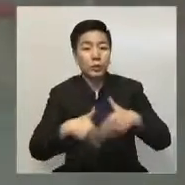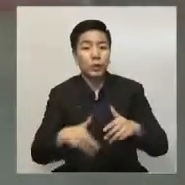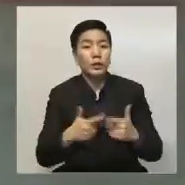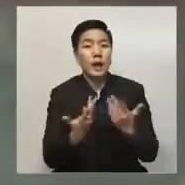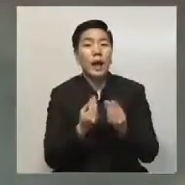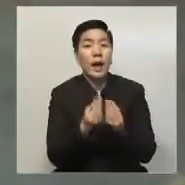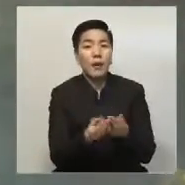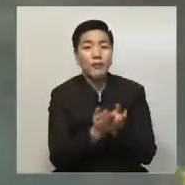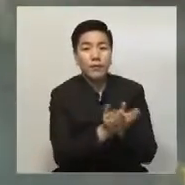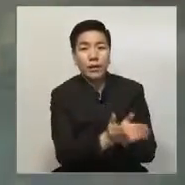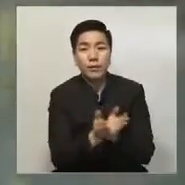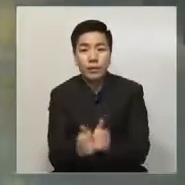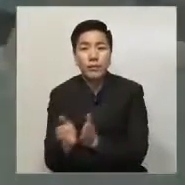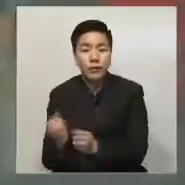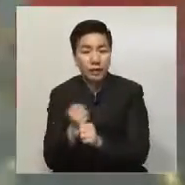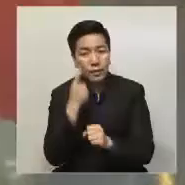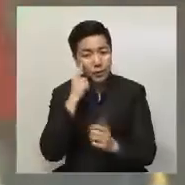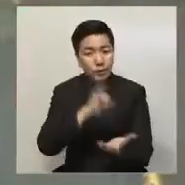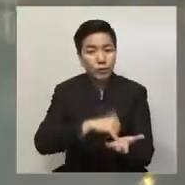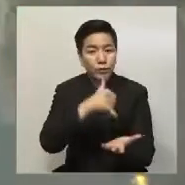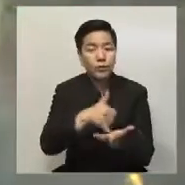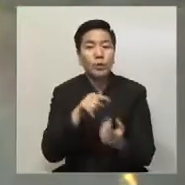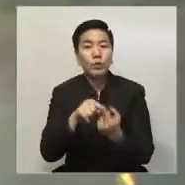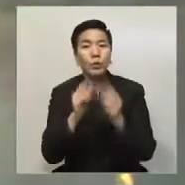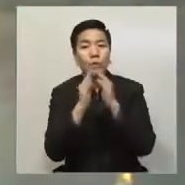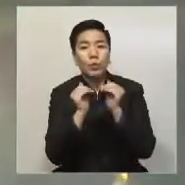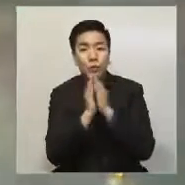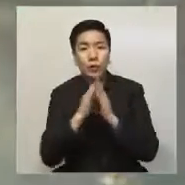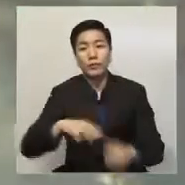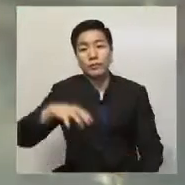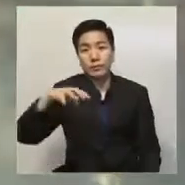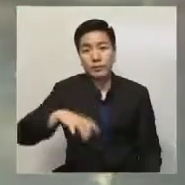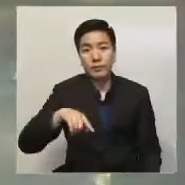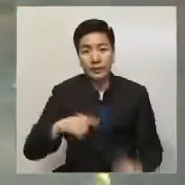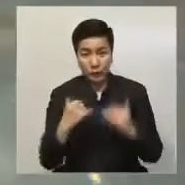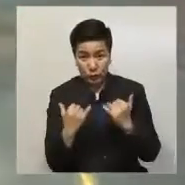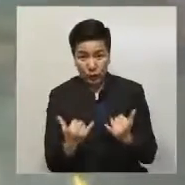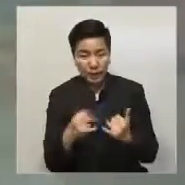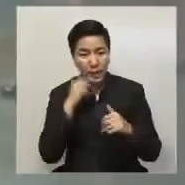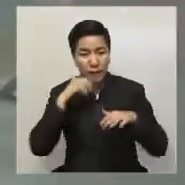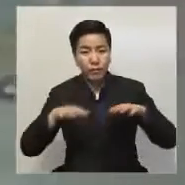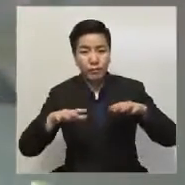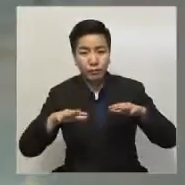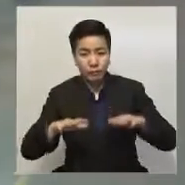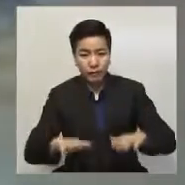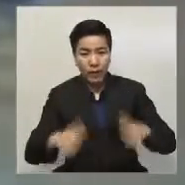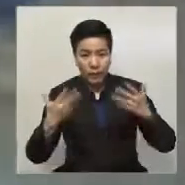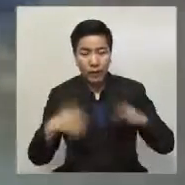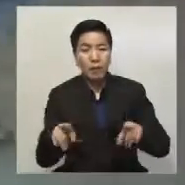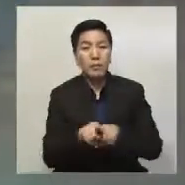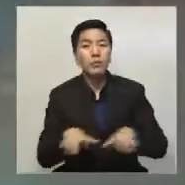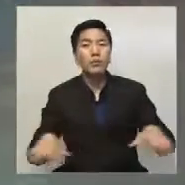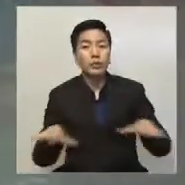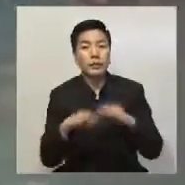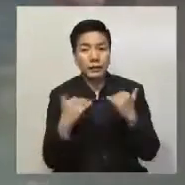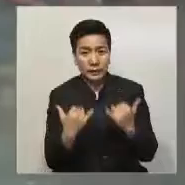าชนให้ทุกฝ่ายเร่งเข้าไปช่วยเหลือฟื้นฟูพระวิหารหลวงวัดศรีคมคำซึ่งตอนนี้ระดับน้ำลดลงแล้วแล้วก็กลับเข้า